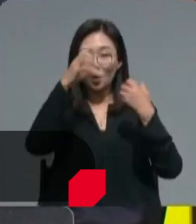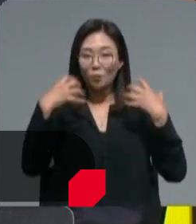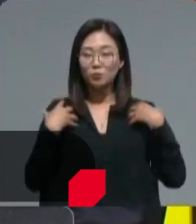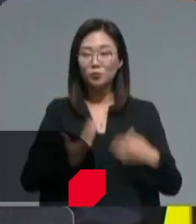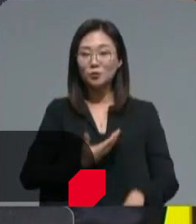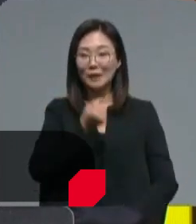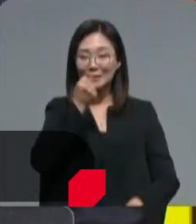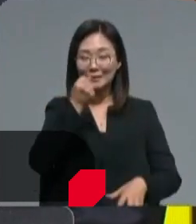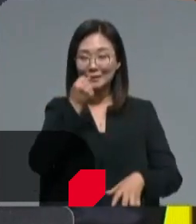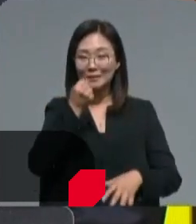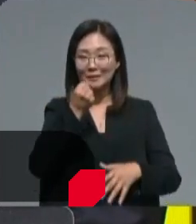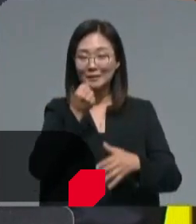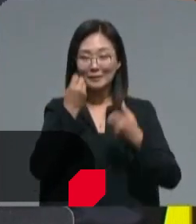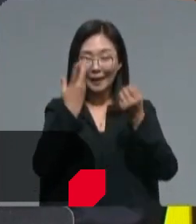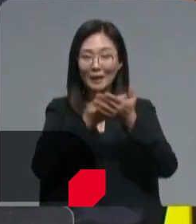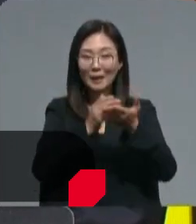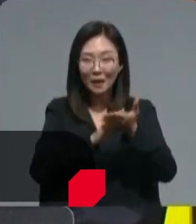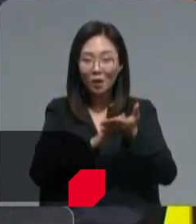의해서 개혁이